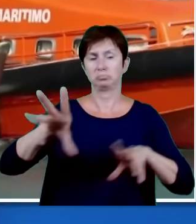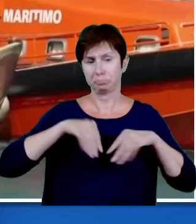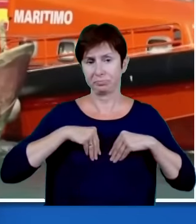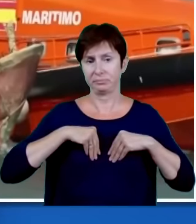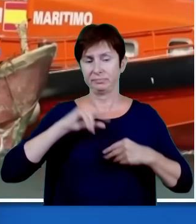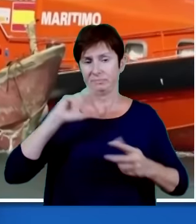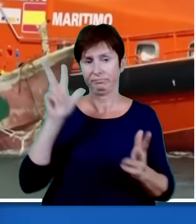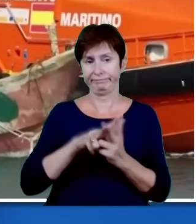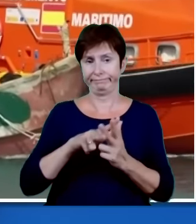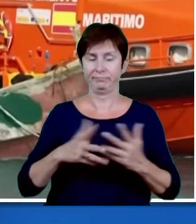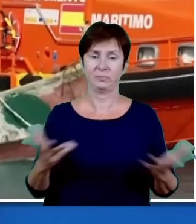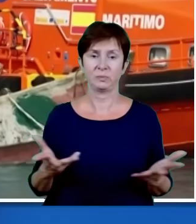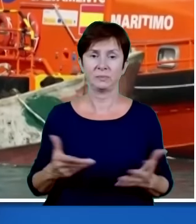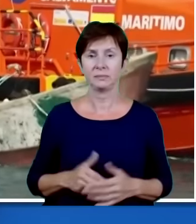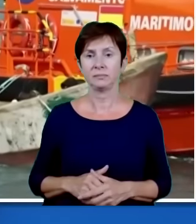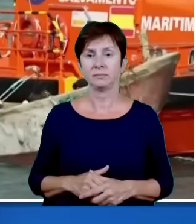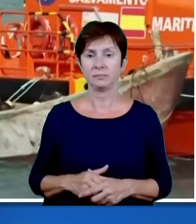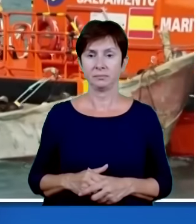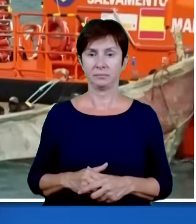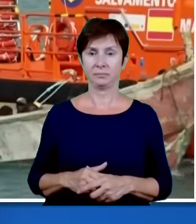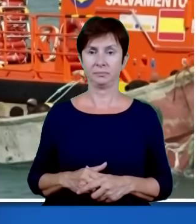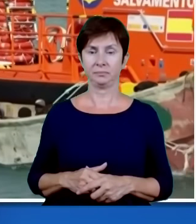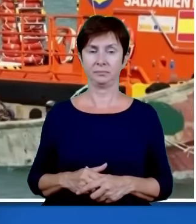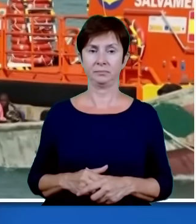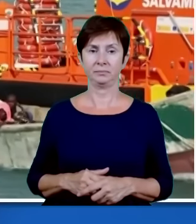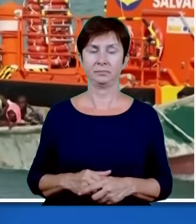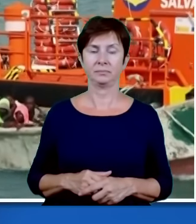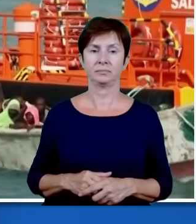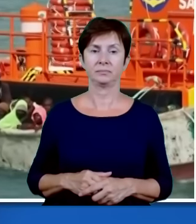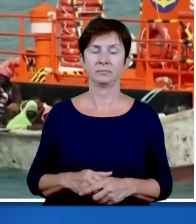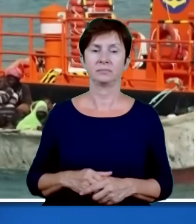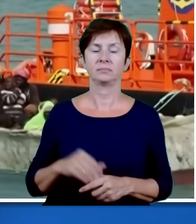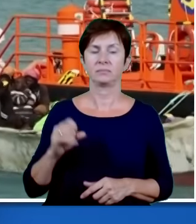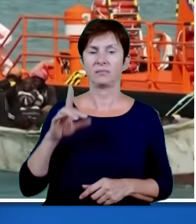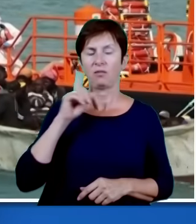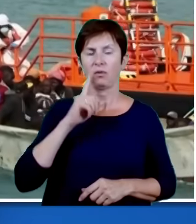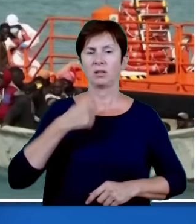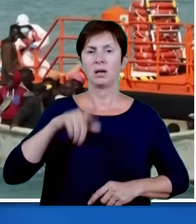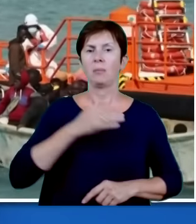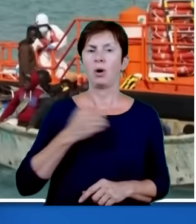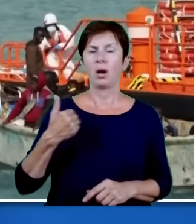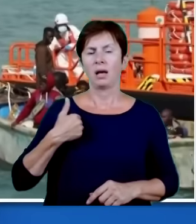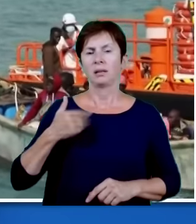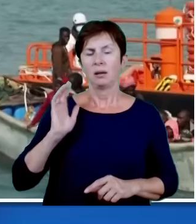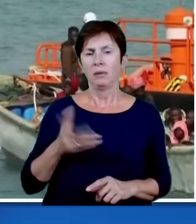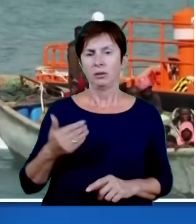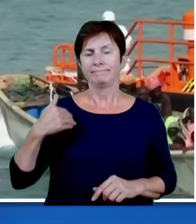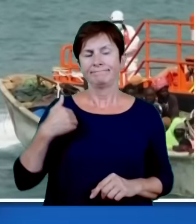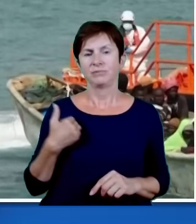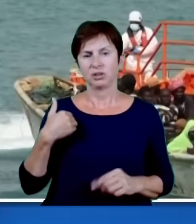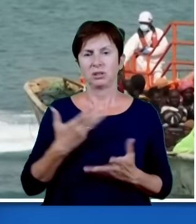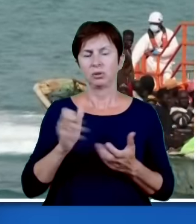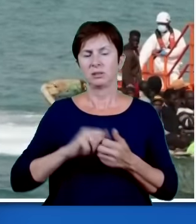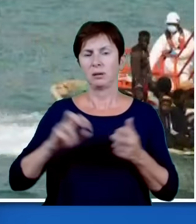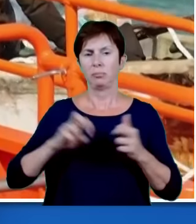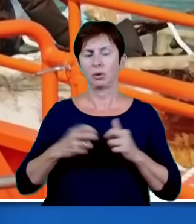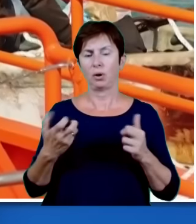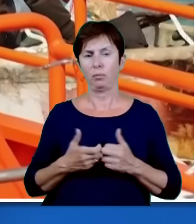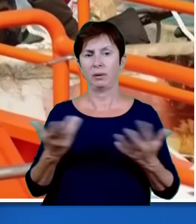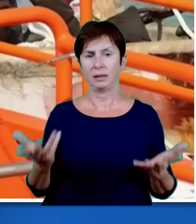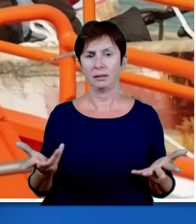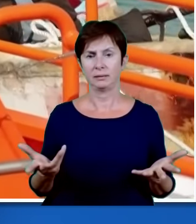przyjęty No właśnie pan europoseł powiedział że będzie Polacy będą płacić i to nie chodzi tylko o to że będzie problem więc to jest ta zapłata będziemy